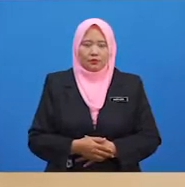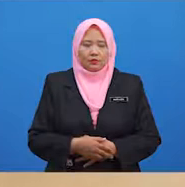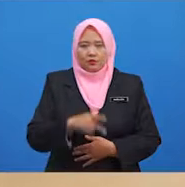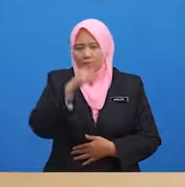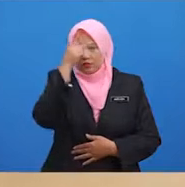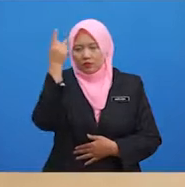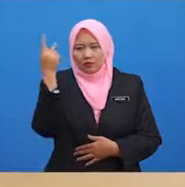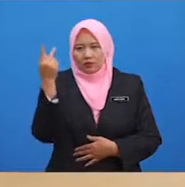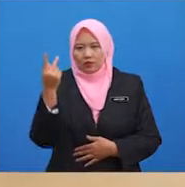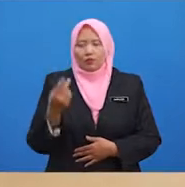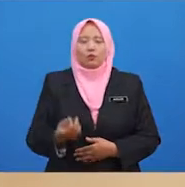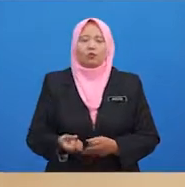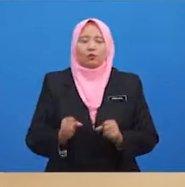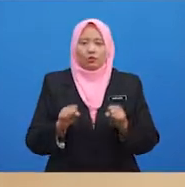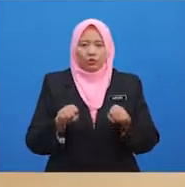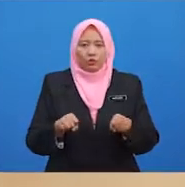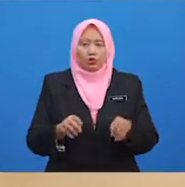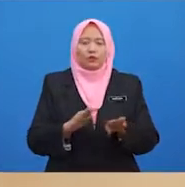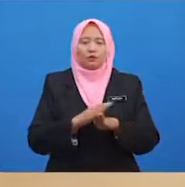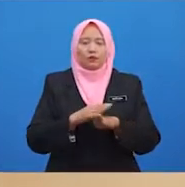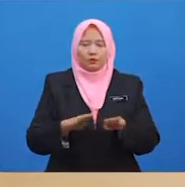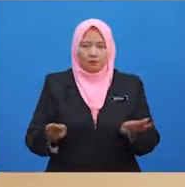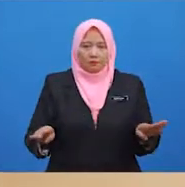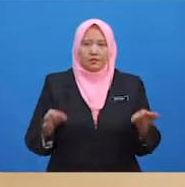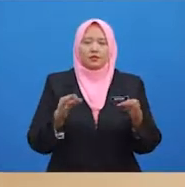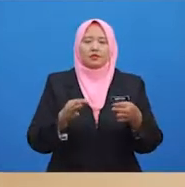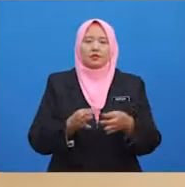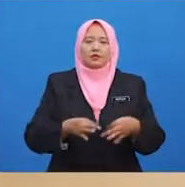kerana sudi membebaskan cerita